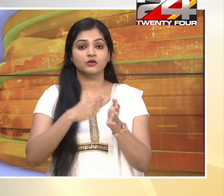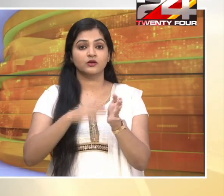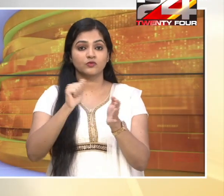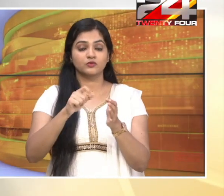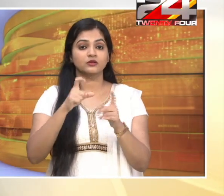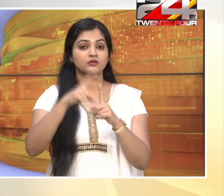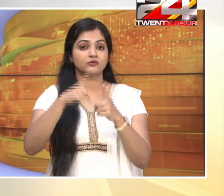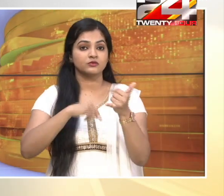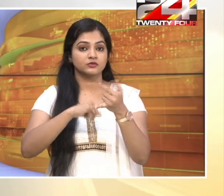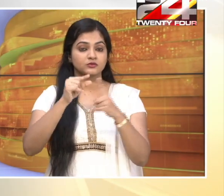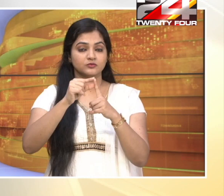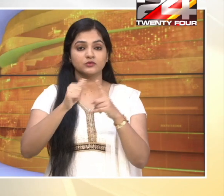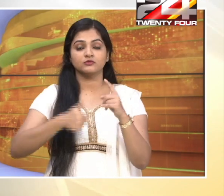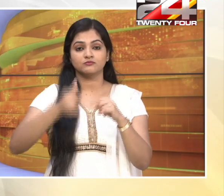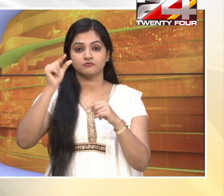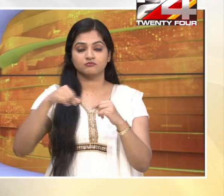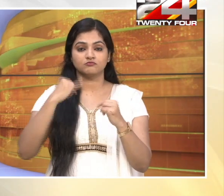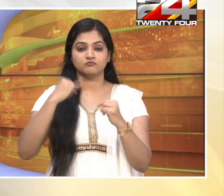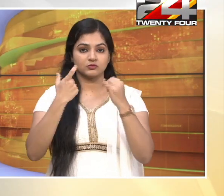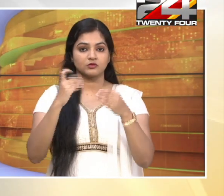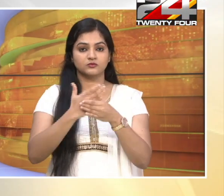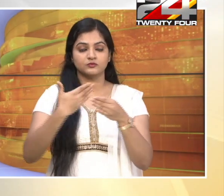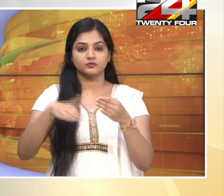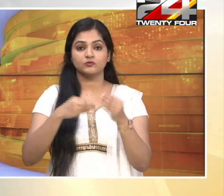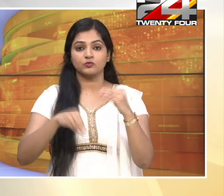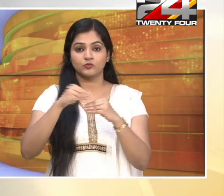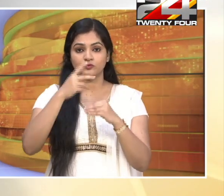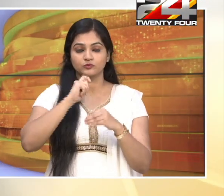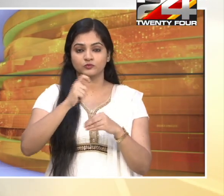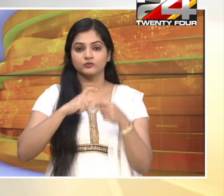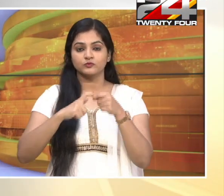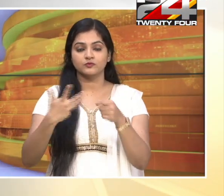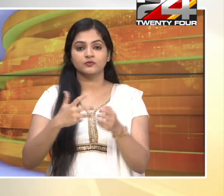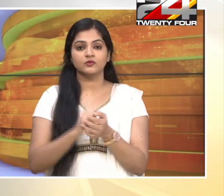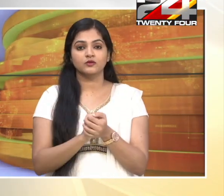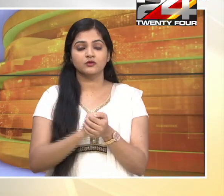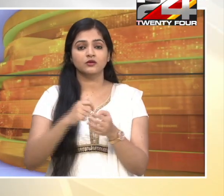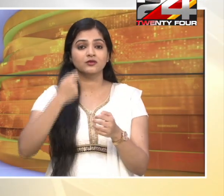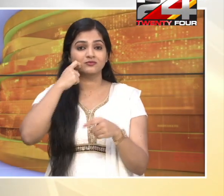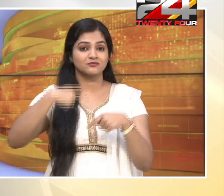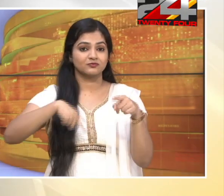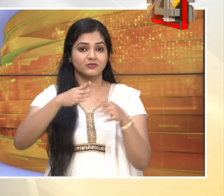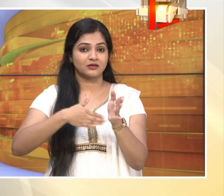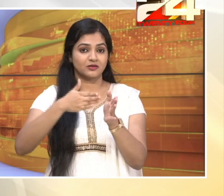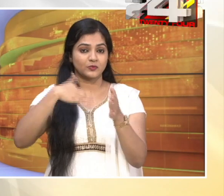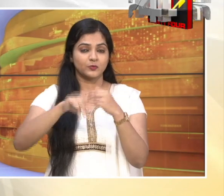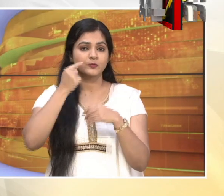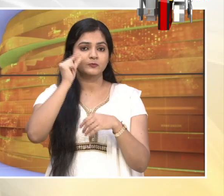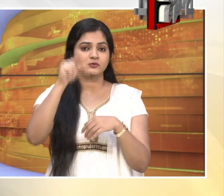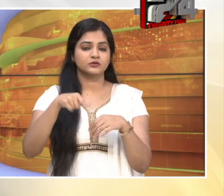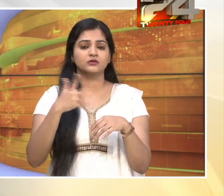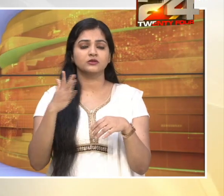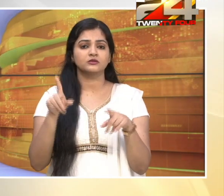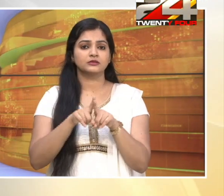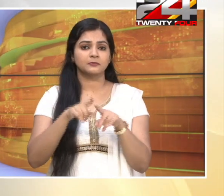കേസ് അന്വേഷിക്കും. ഷഫീദ് റാവുത്തർ നൽകും കൂടുതൽ വിവരങ്ങൾ. ഷഫീദ്, യാത്രക്കാരനുണ്ടായ ഈ മോശം അനുഭവത്തിൽ ഇപ്പോൾ നടപടി ഉണ്ടായിരിക്കുന്നു.